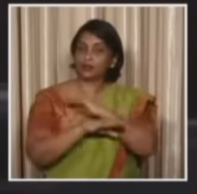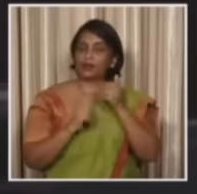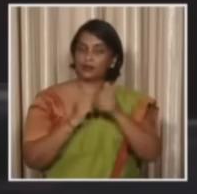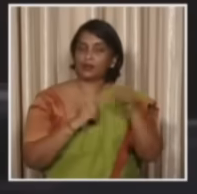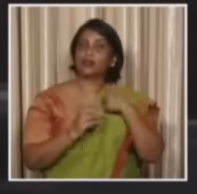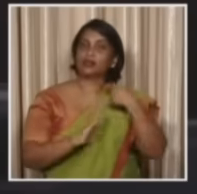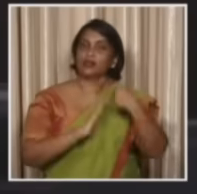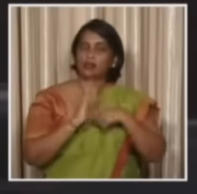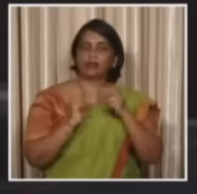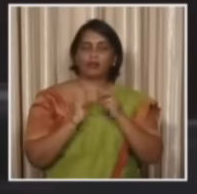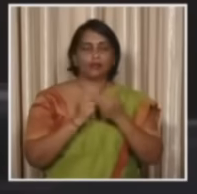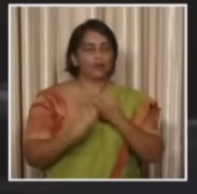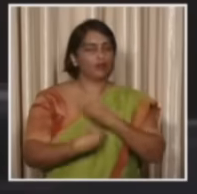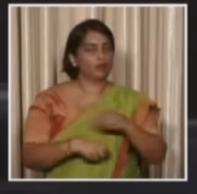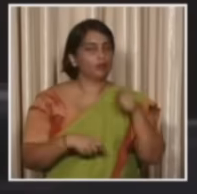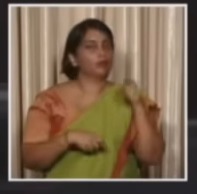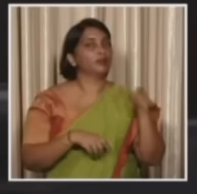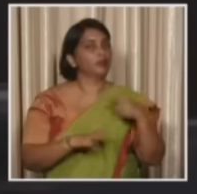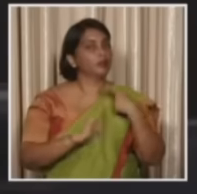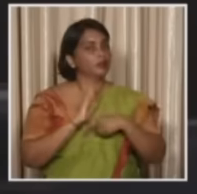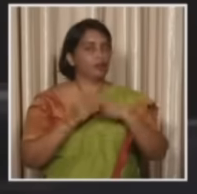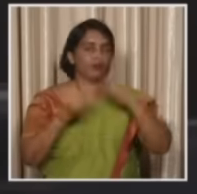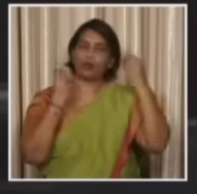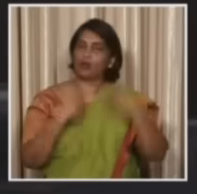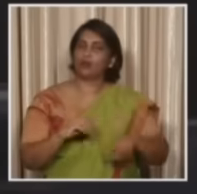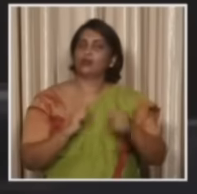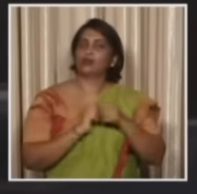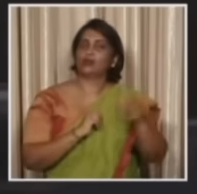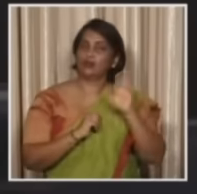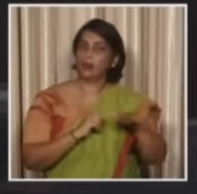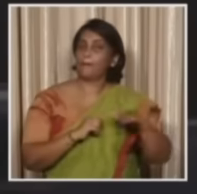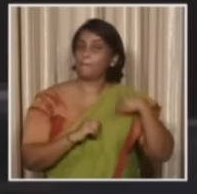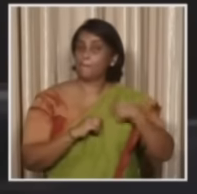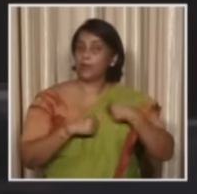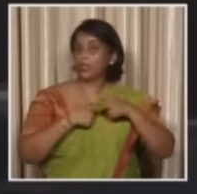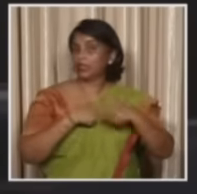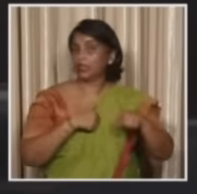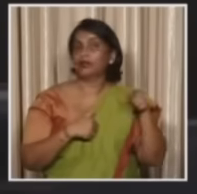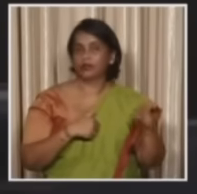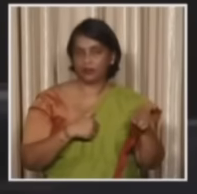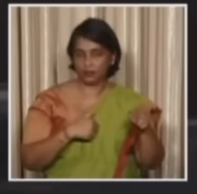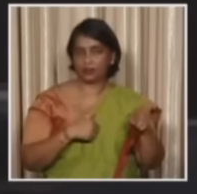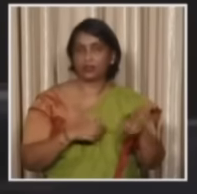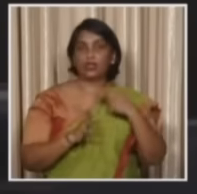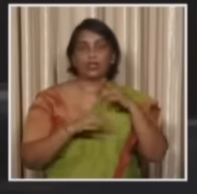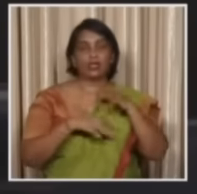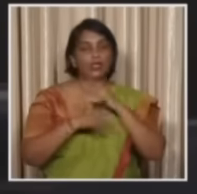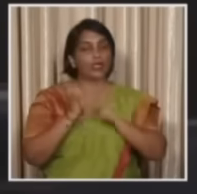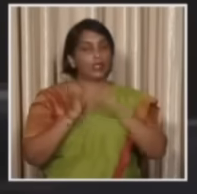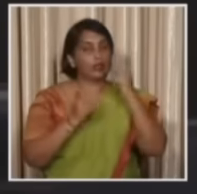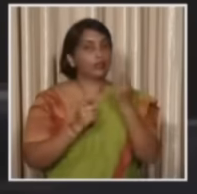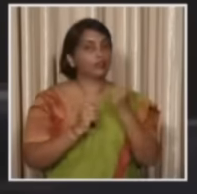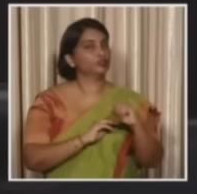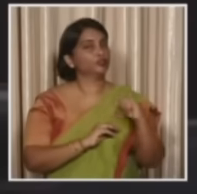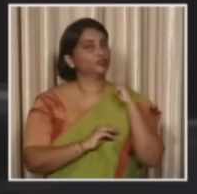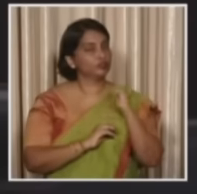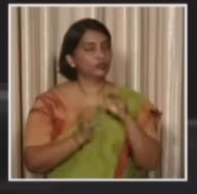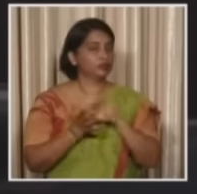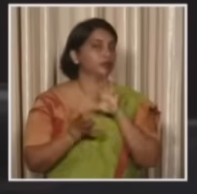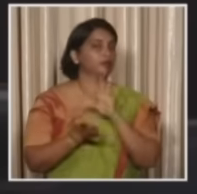අපේ රට කරපු විනාශය, අපේ රට බංකොලොත් තත්ත්වයට පත් වෙන්න ප්‍රධාන හේතුවක් වුණේ මේක තමයි. ජාතික ආර්ථිකය ශක්තිමත් කරන්න